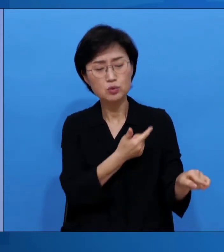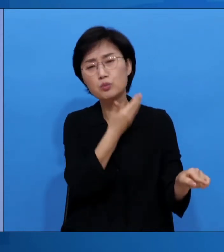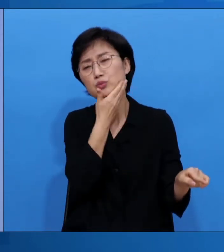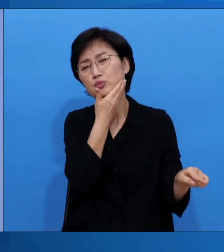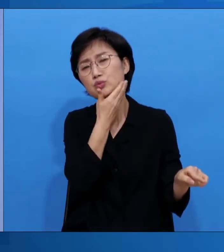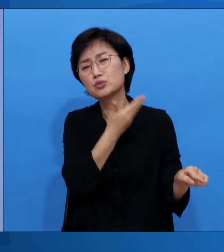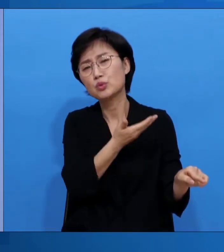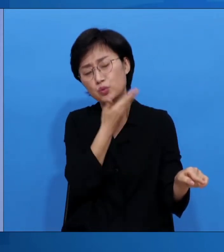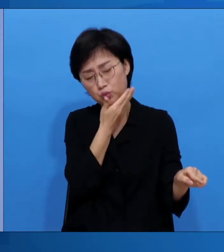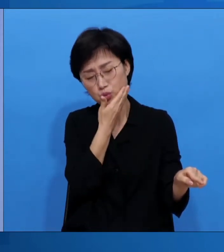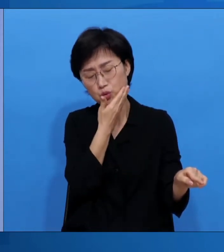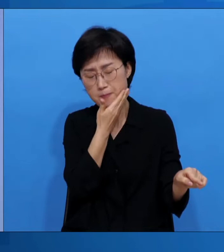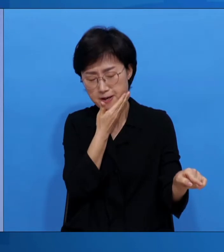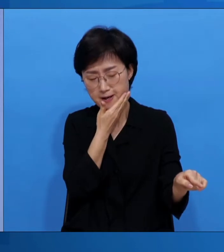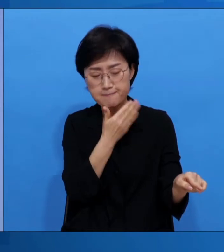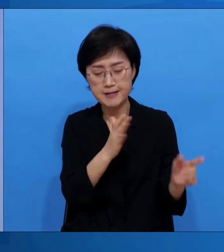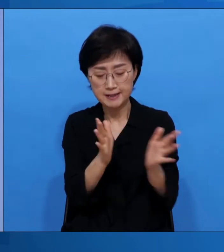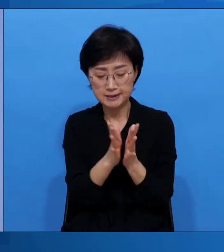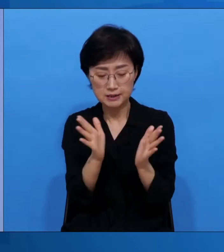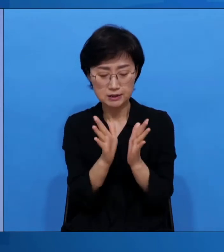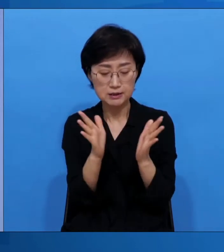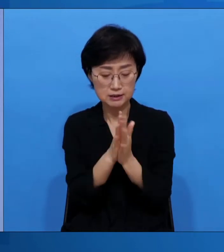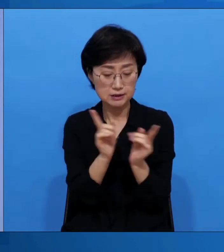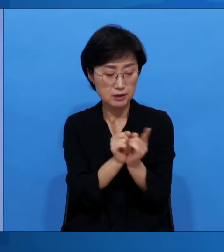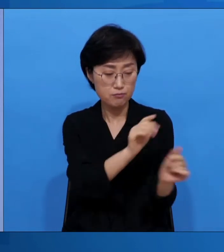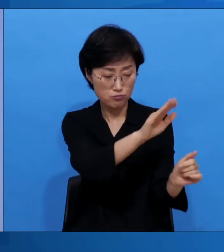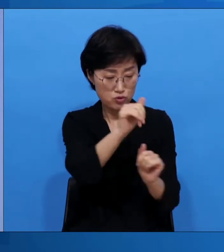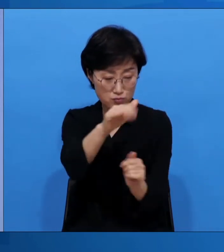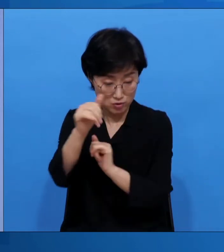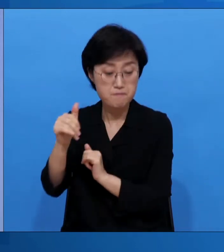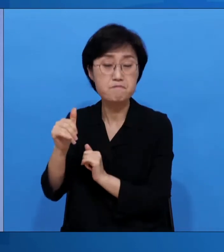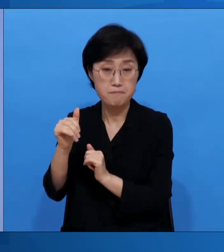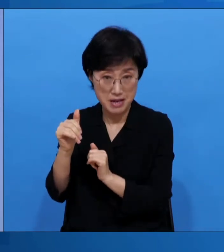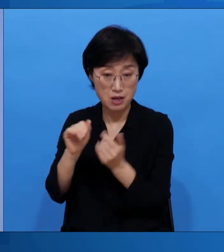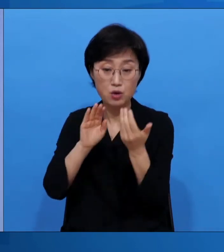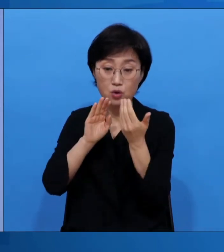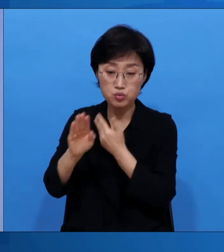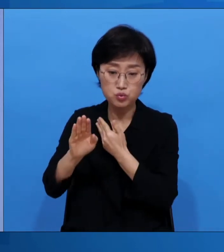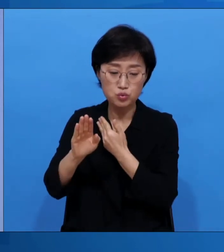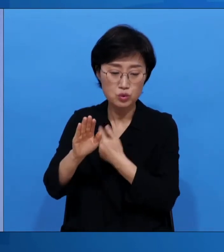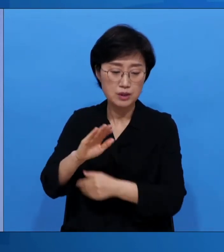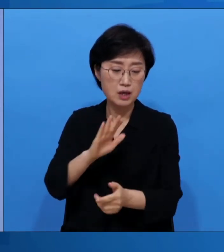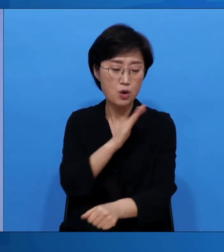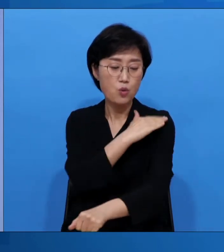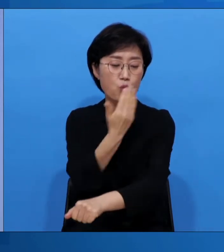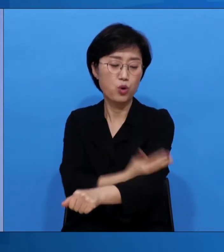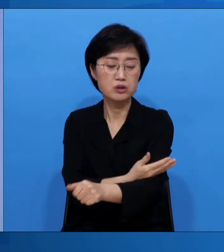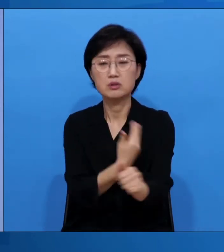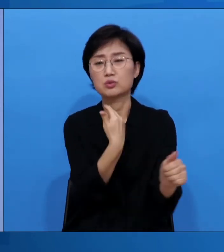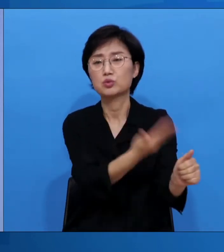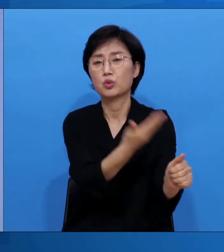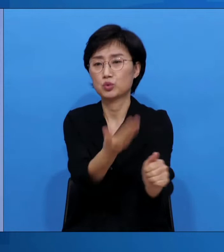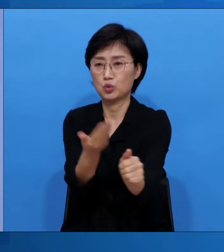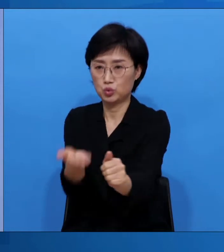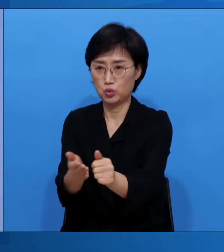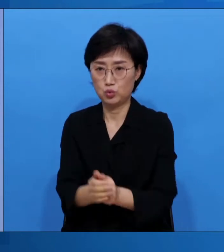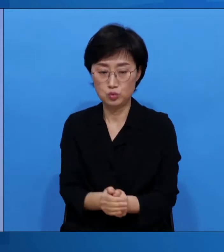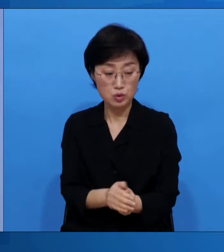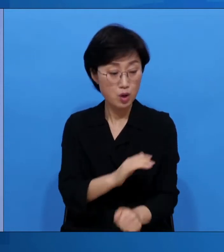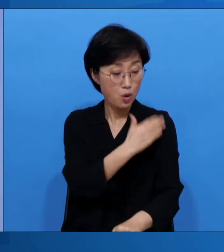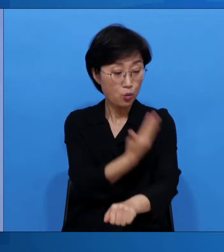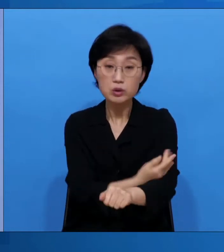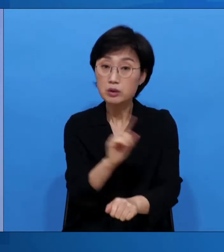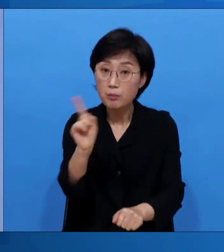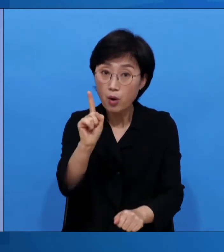that Jesus called his apostles and 그리고 disciples 권능을 줬습니다. and gave them authority. 귀신 쫓아내고 질병을